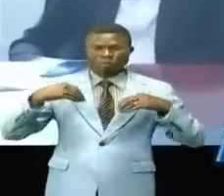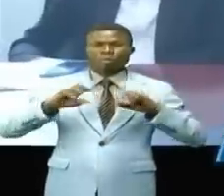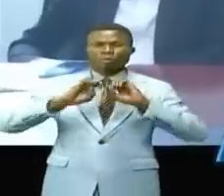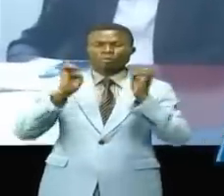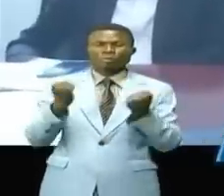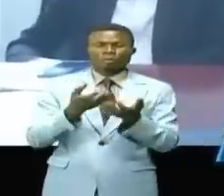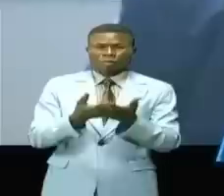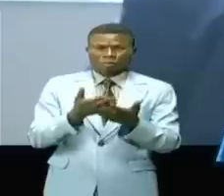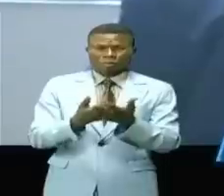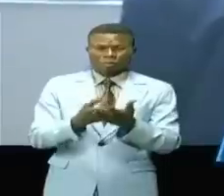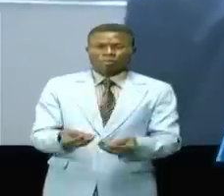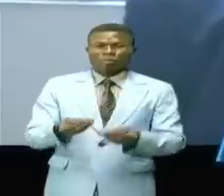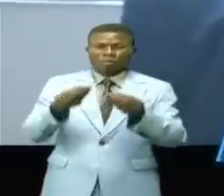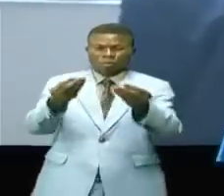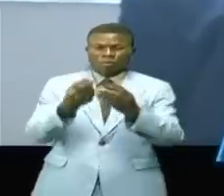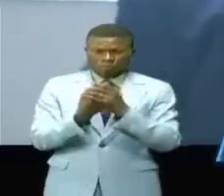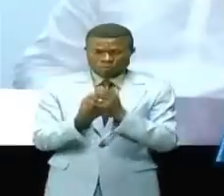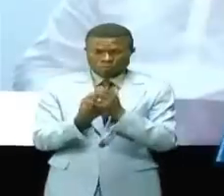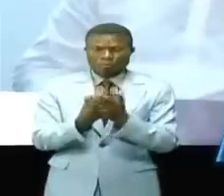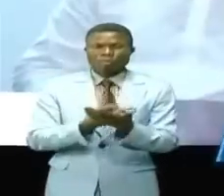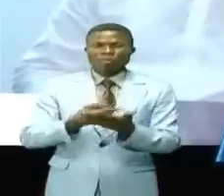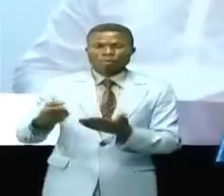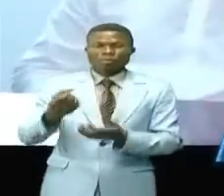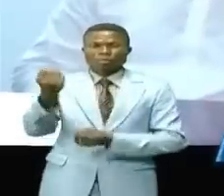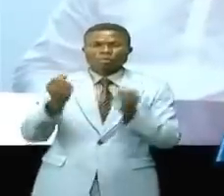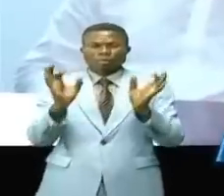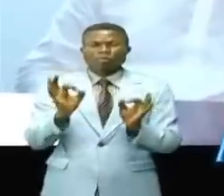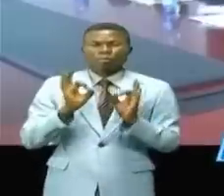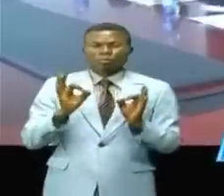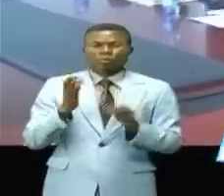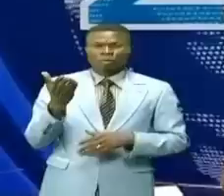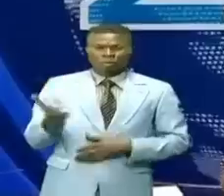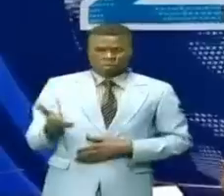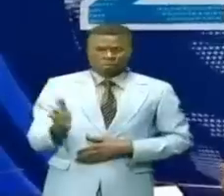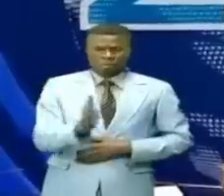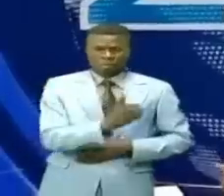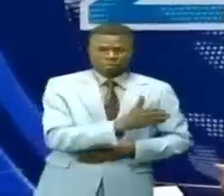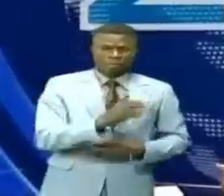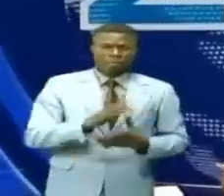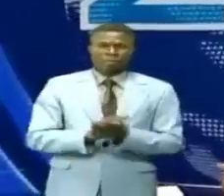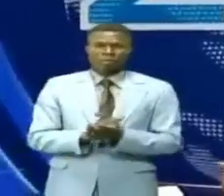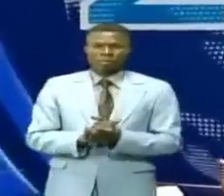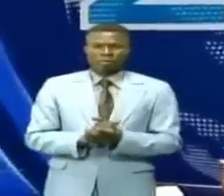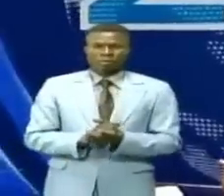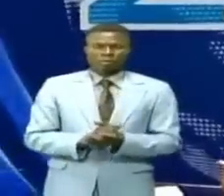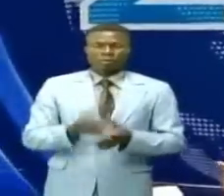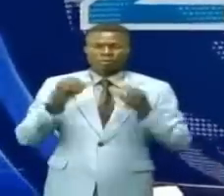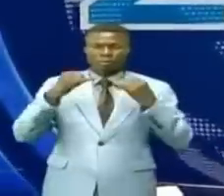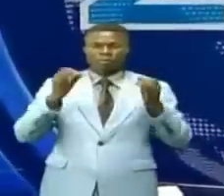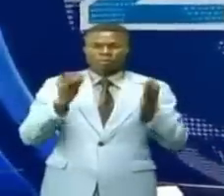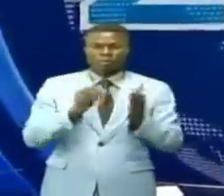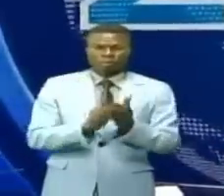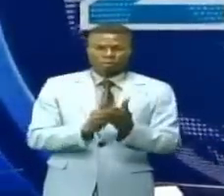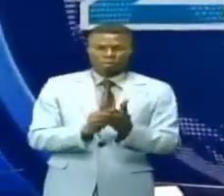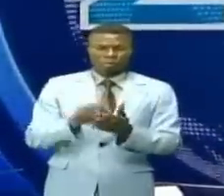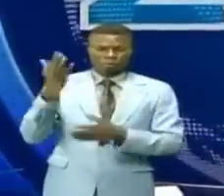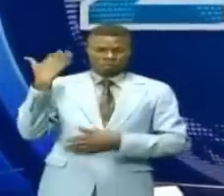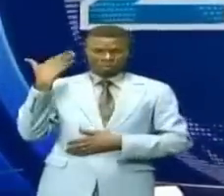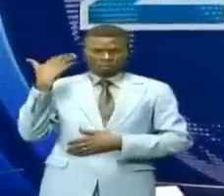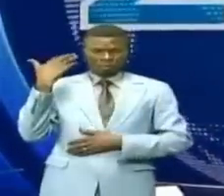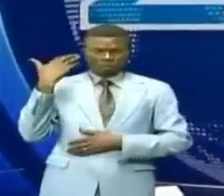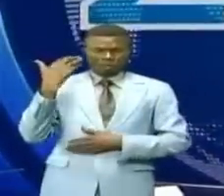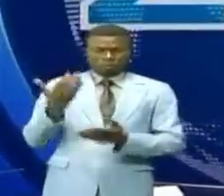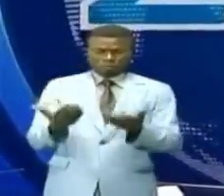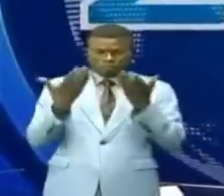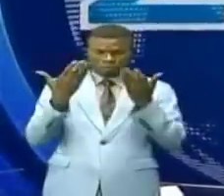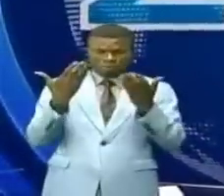public de la livraison d'ici quelques semaines de ces nouveaux véhicules. Dans l'actualité, on parle depuis quelques jours de